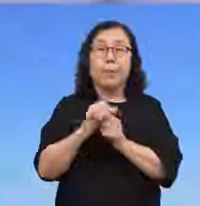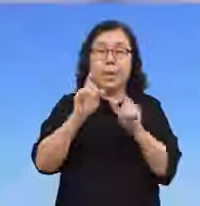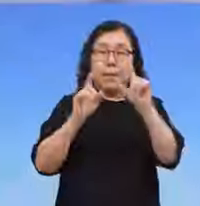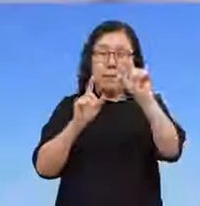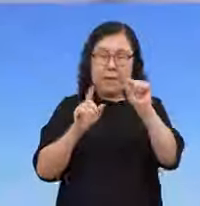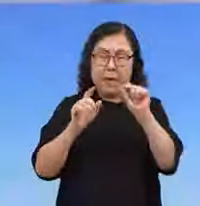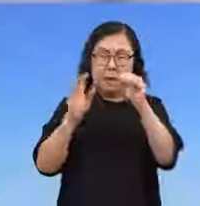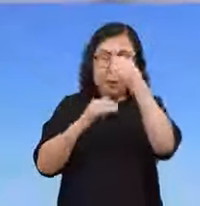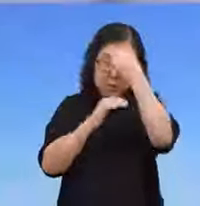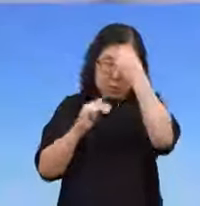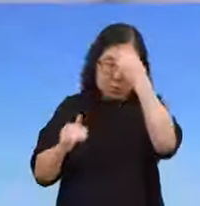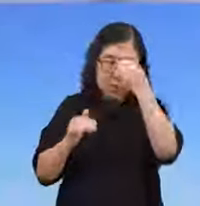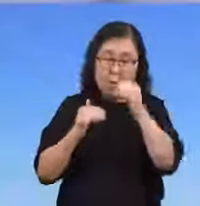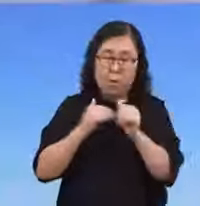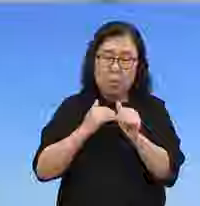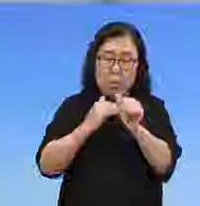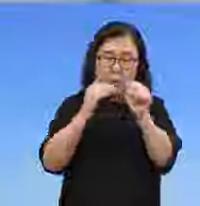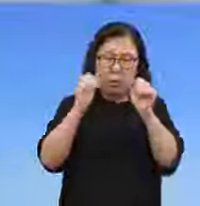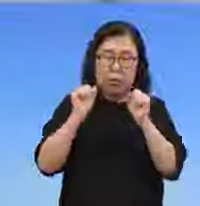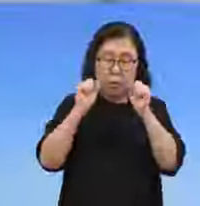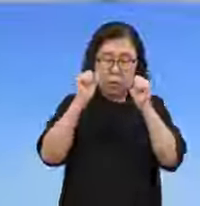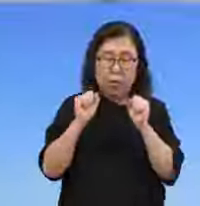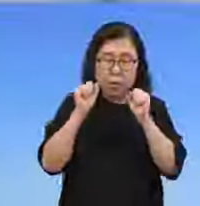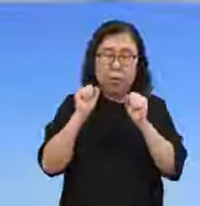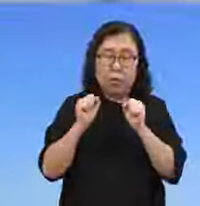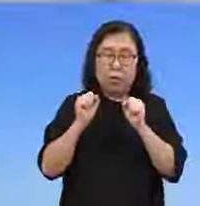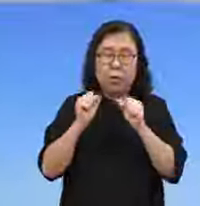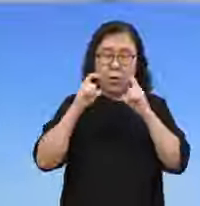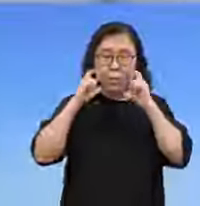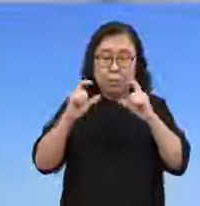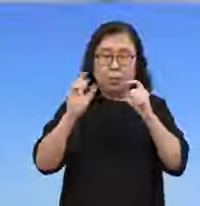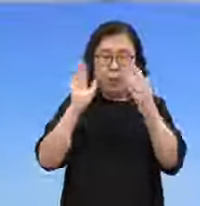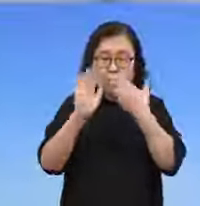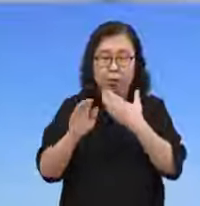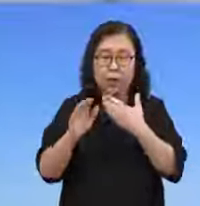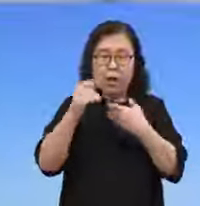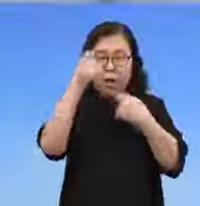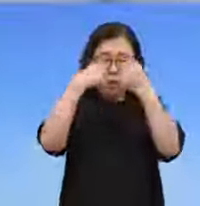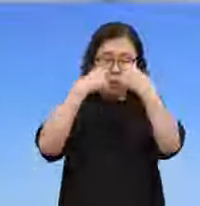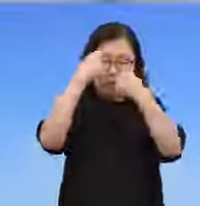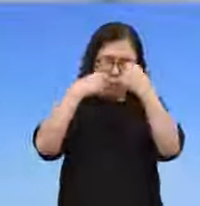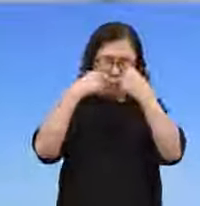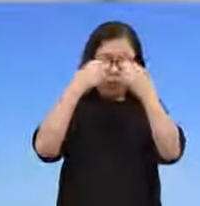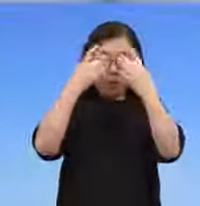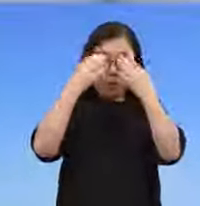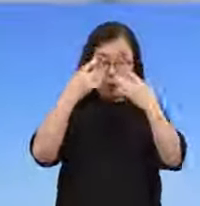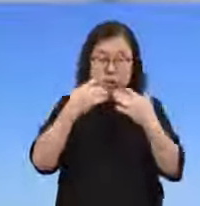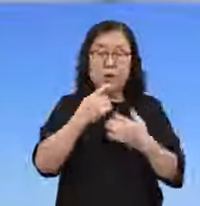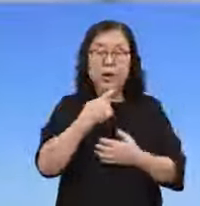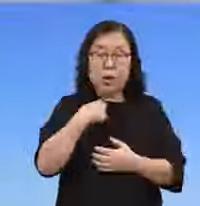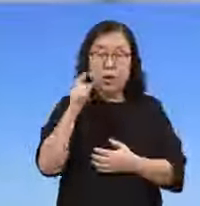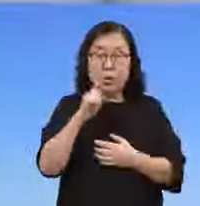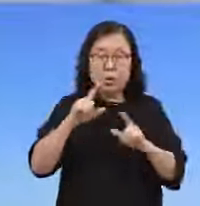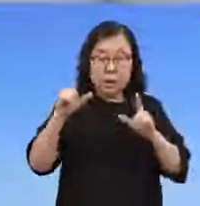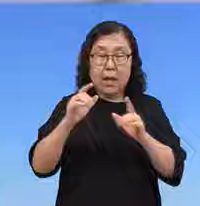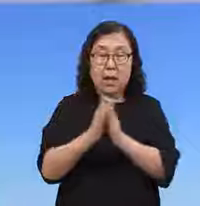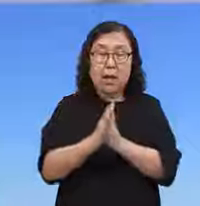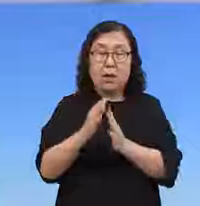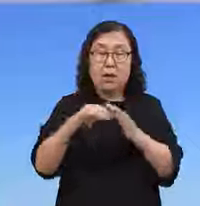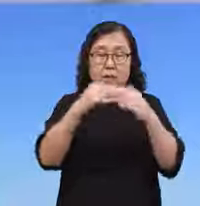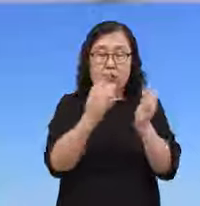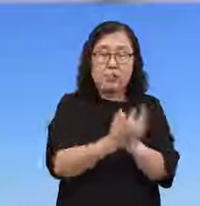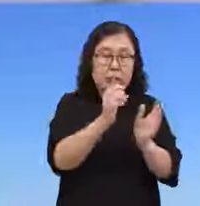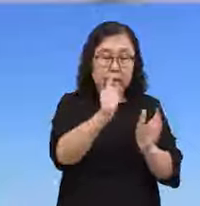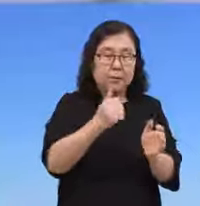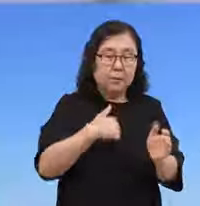1만 수도 파송 운동을 선포한 이후에 분당 우리 교회 장례를 생각하며 눈물 짓고 있던 어느 날 어느 순장님이